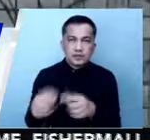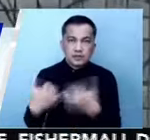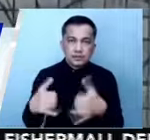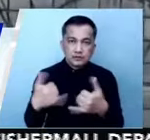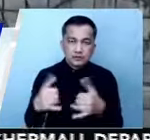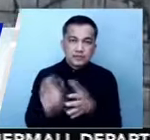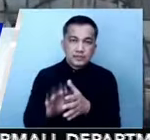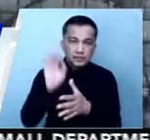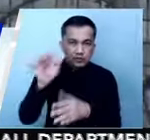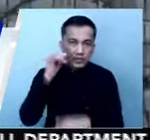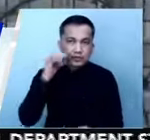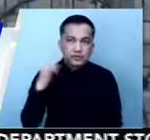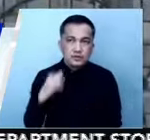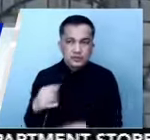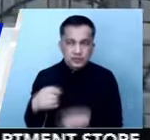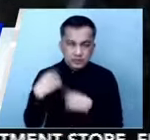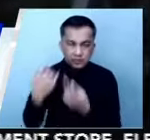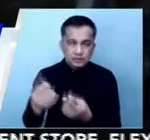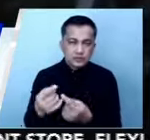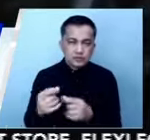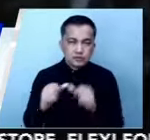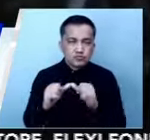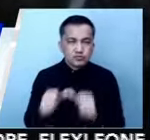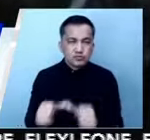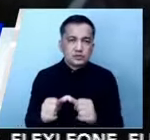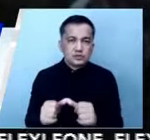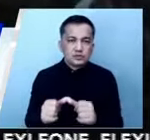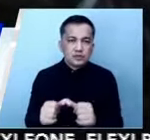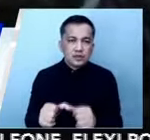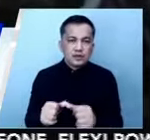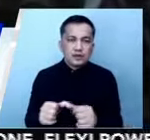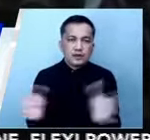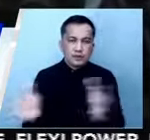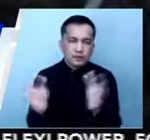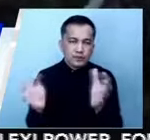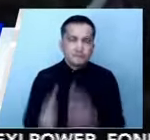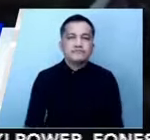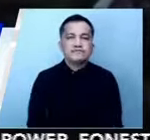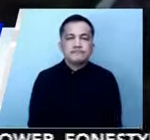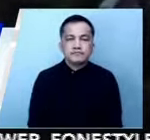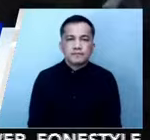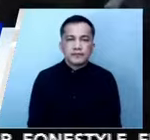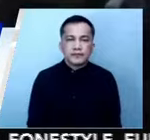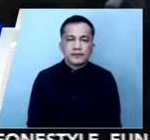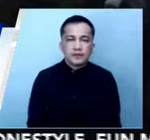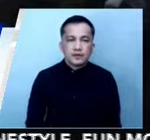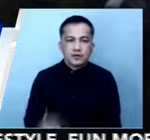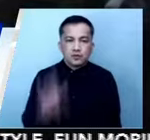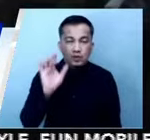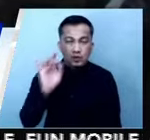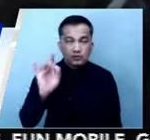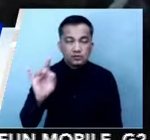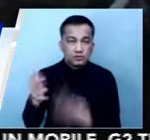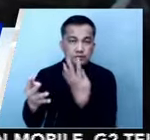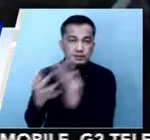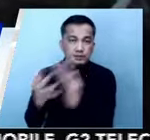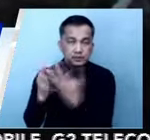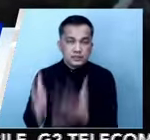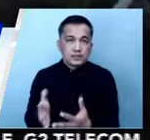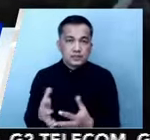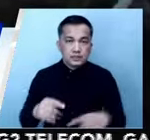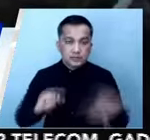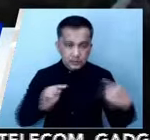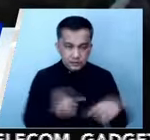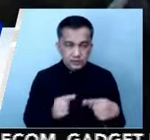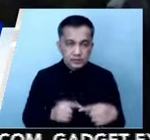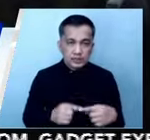kahapon. Hanggang sa nagtuloy-tuloy ang kanilang di pagkakaunawaan. 8 persons deprived of liberty ang sugatan. 6 sa